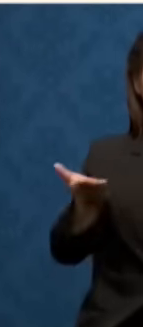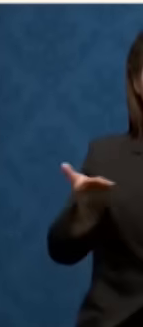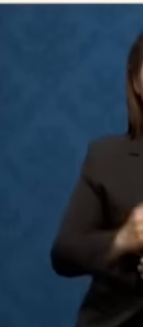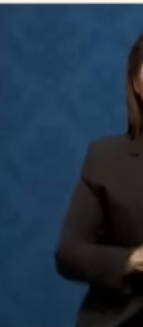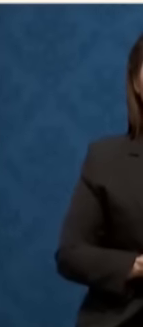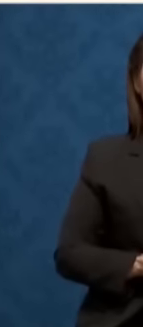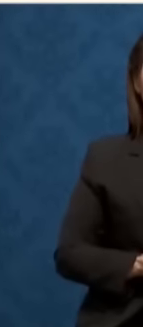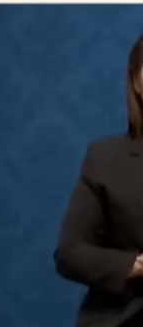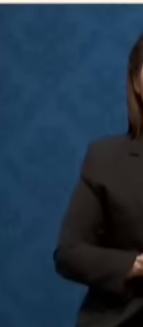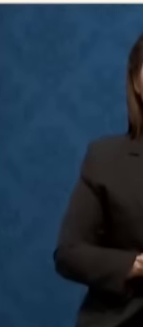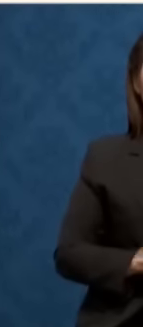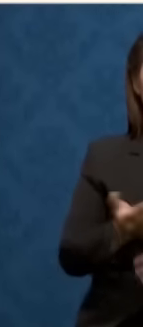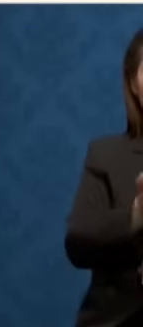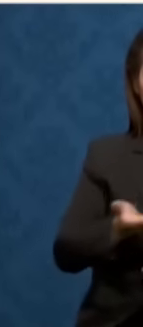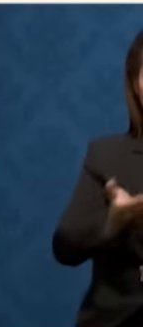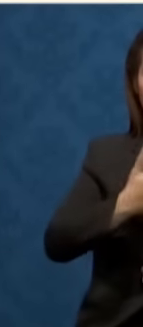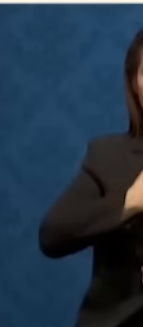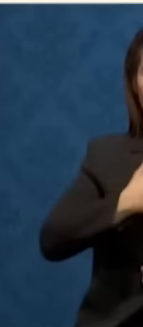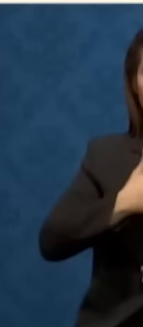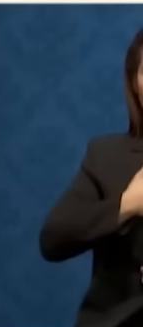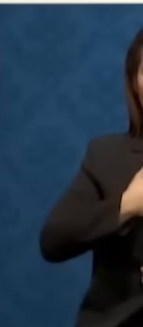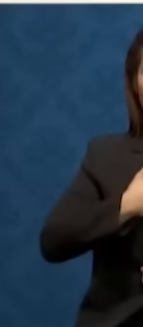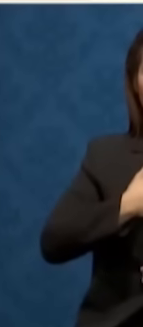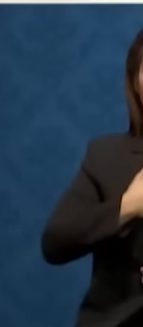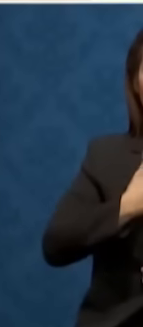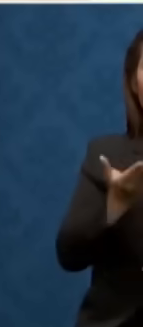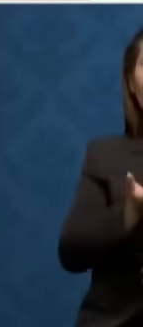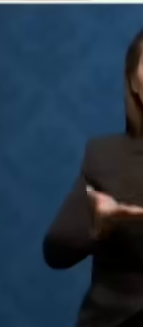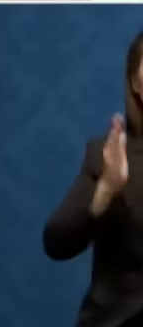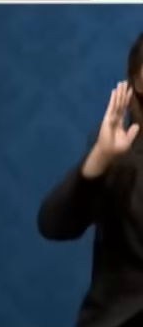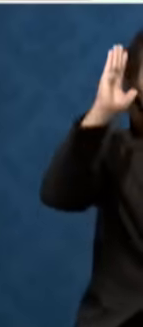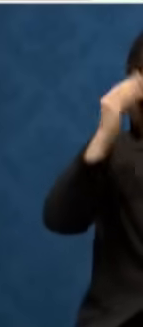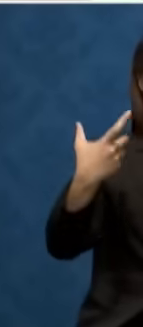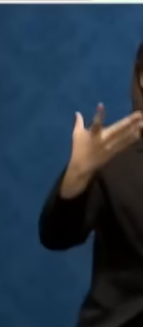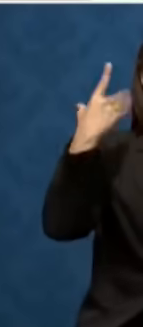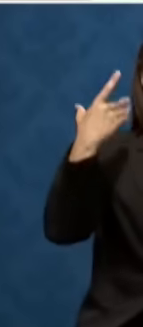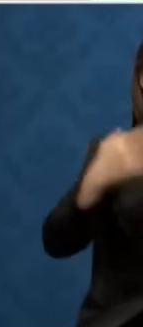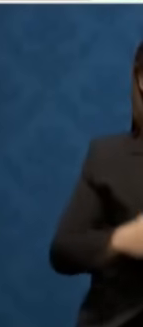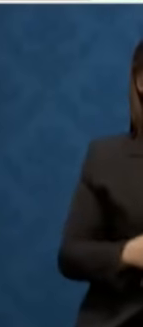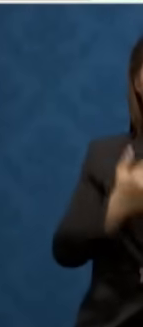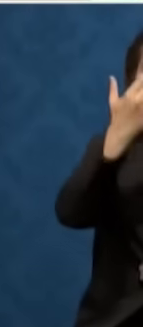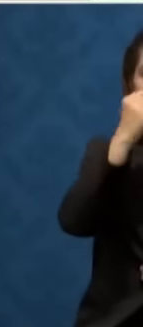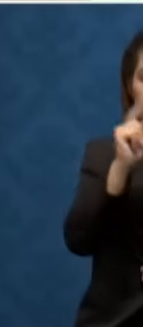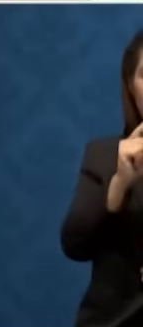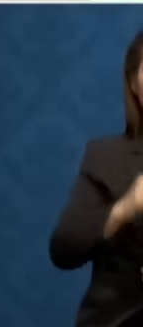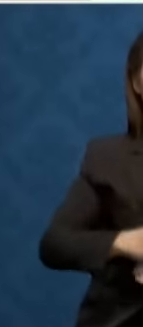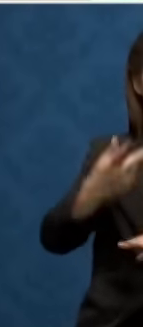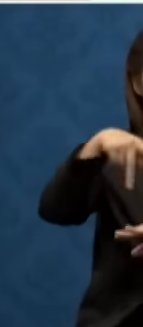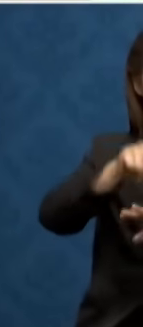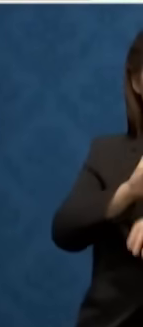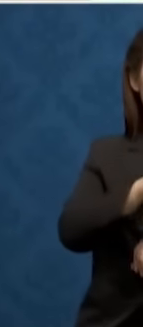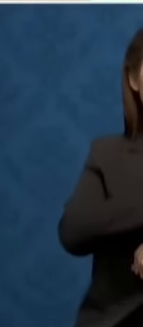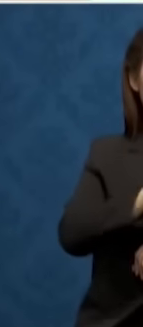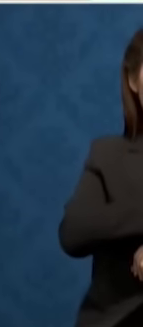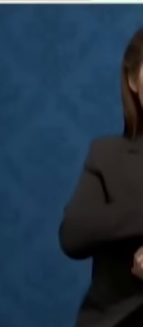ออนุญาตท่านประธานครับขอประท้วงผู้อภิปรายเมื่อสักครู่นะครับแล้วก็ขออนุญาตเรียนท่านประธานว่าท่านประธานมีหน้าที่ต